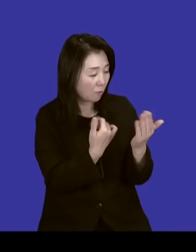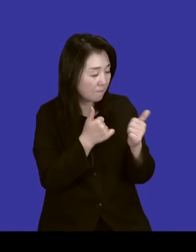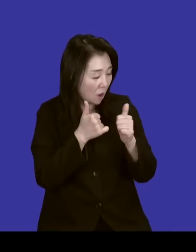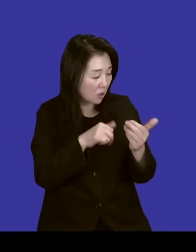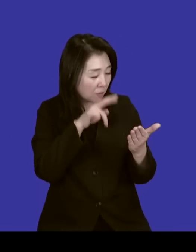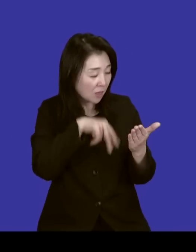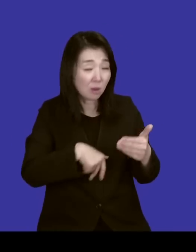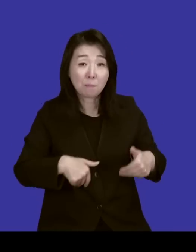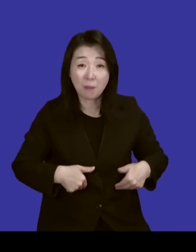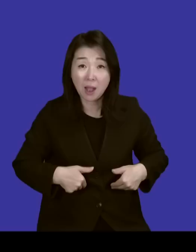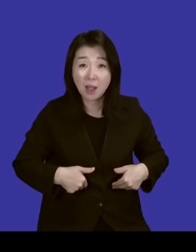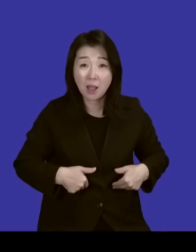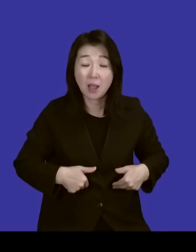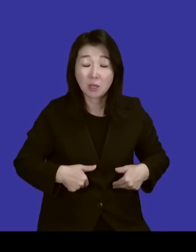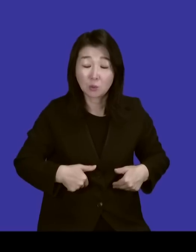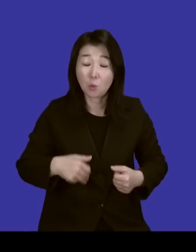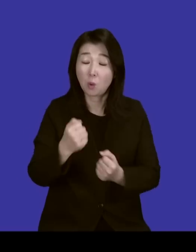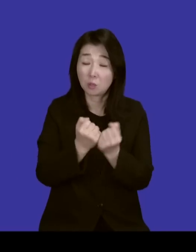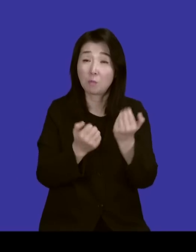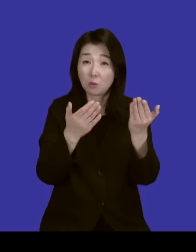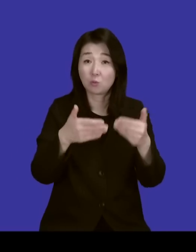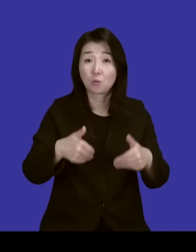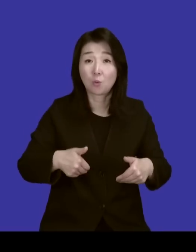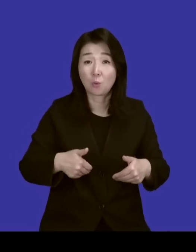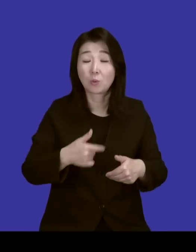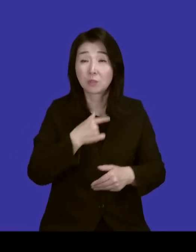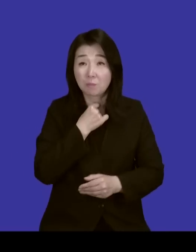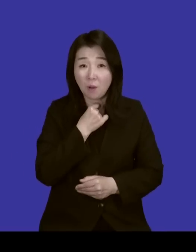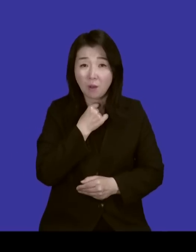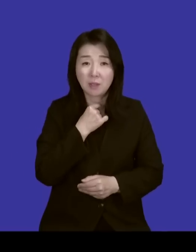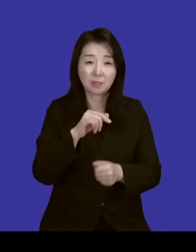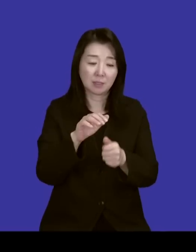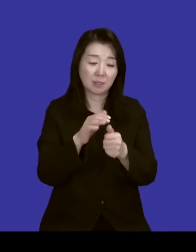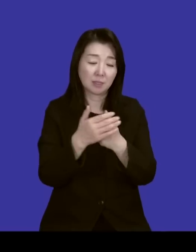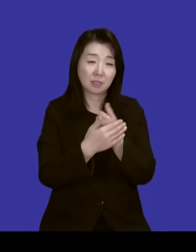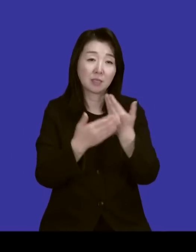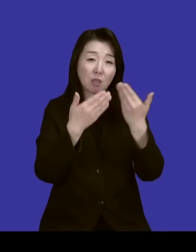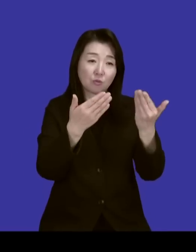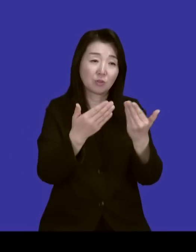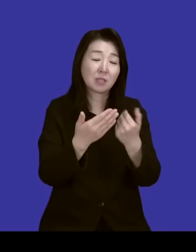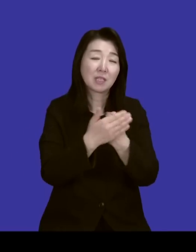예. 있는, 예. 그러면 사람들에게 은혜를 끼칠 수 있는, 예.